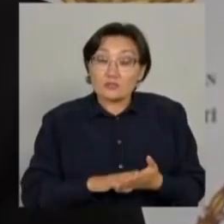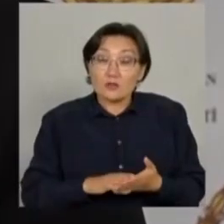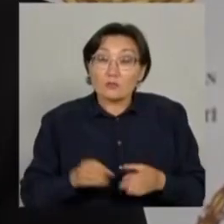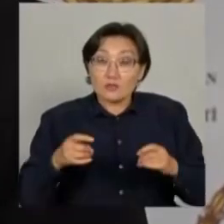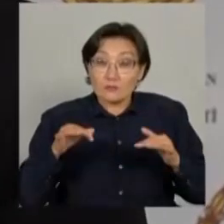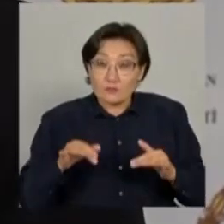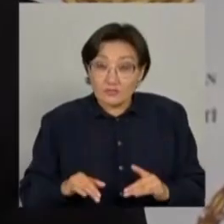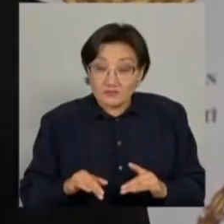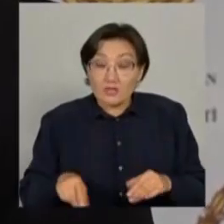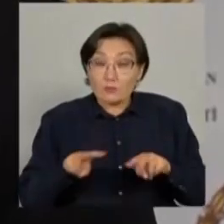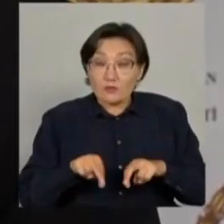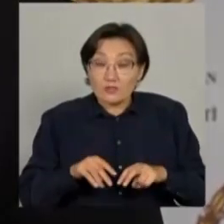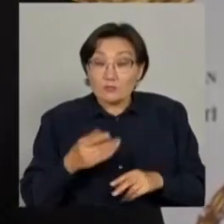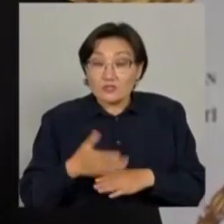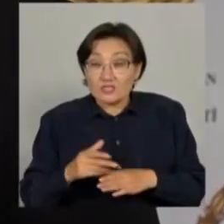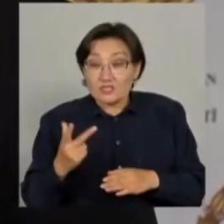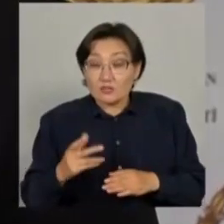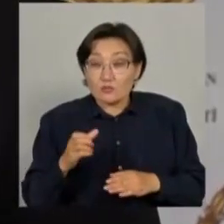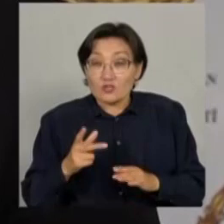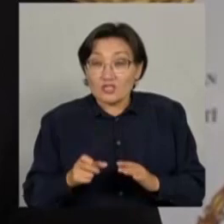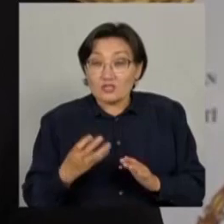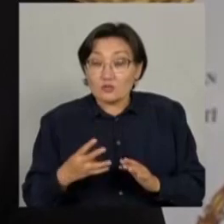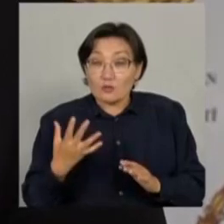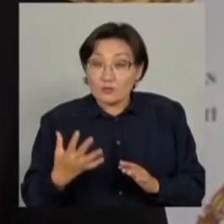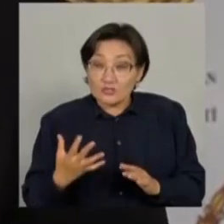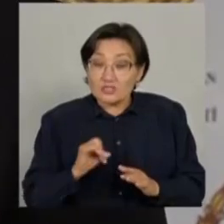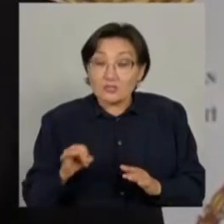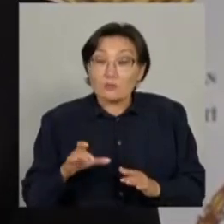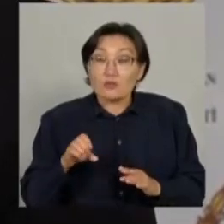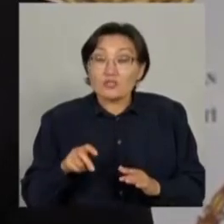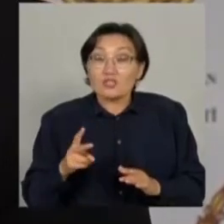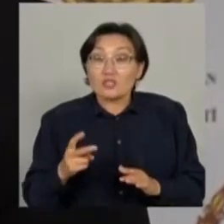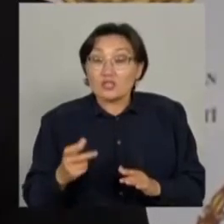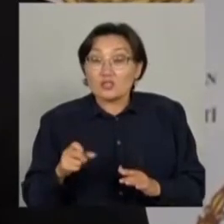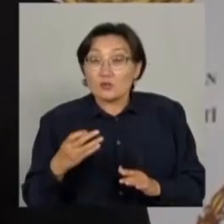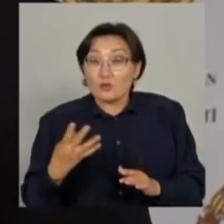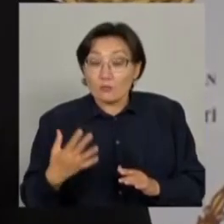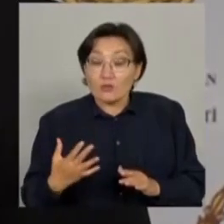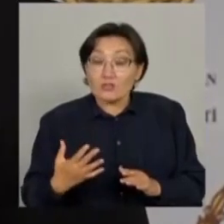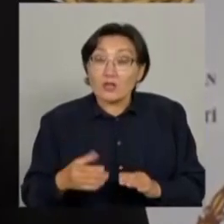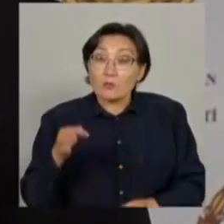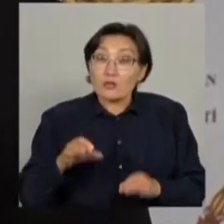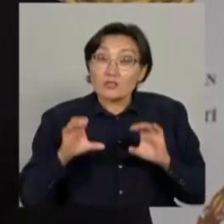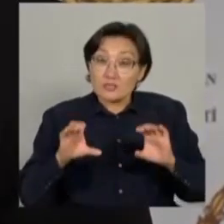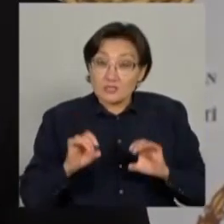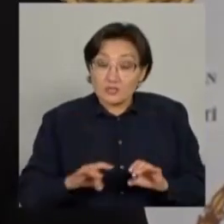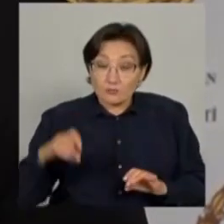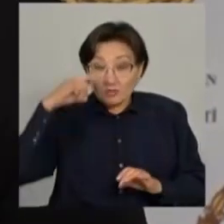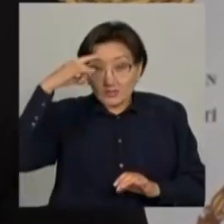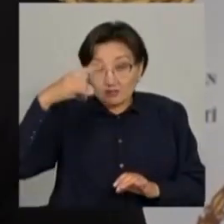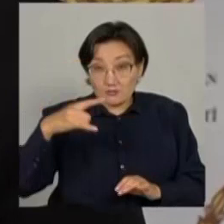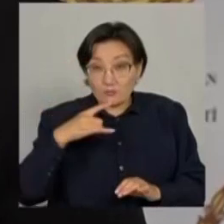реестре досудебных расследований по части 3 статьи 345 и статьи 345 прим. 1 Уголовного кодекса Республики